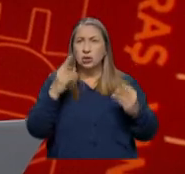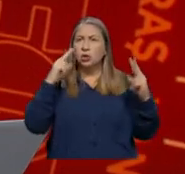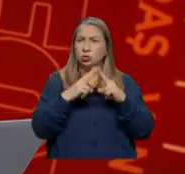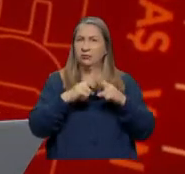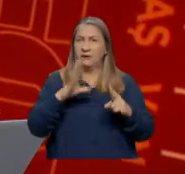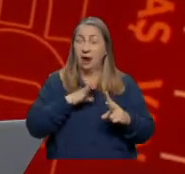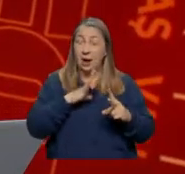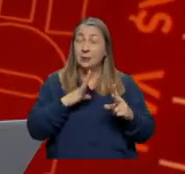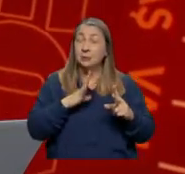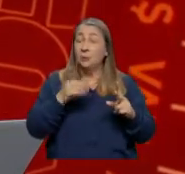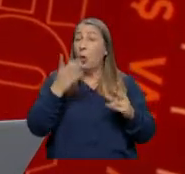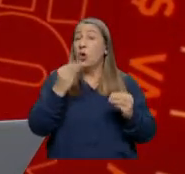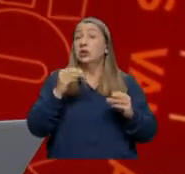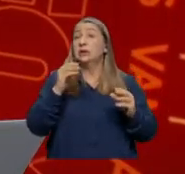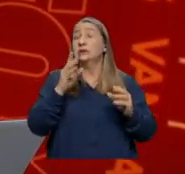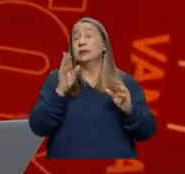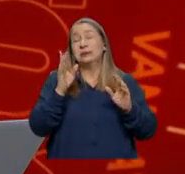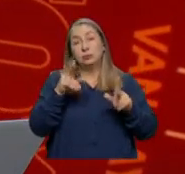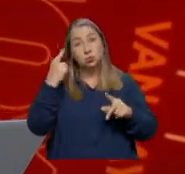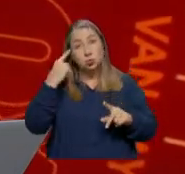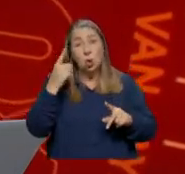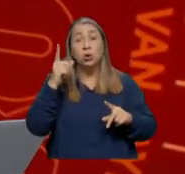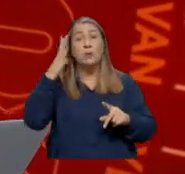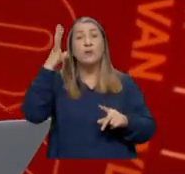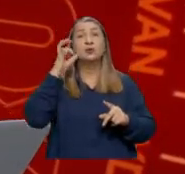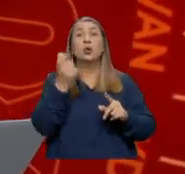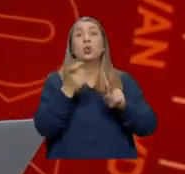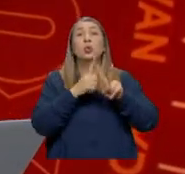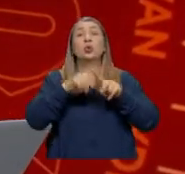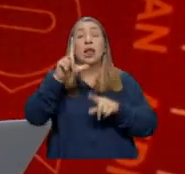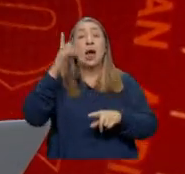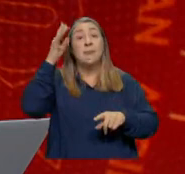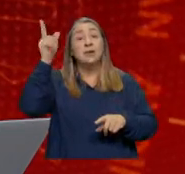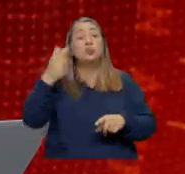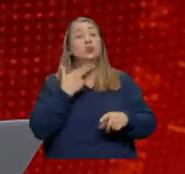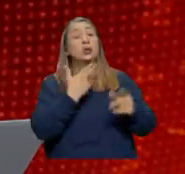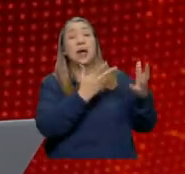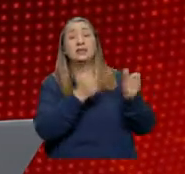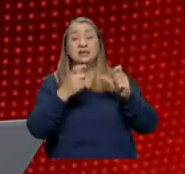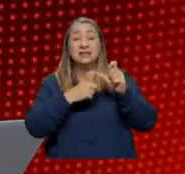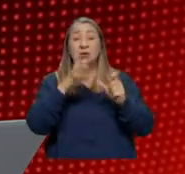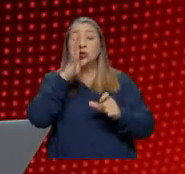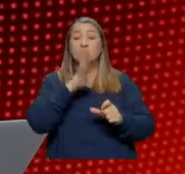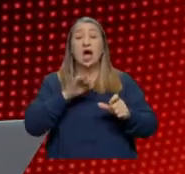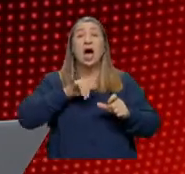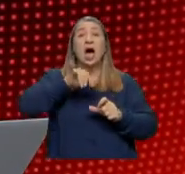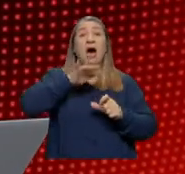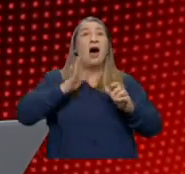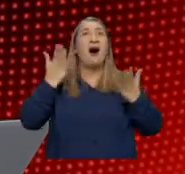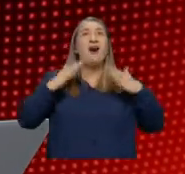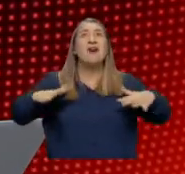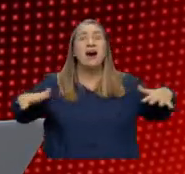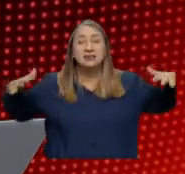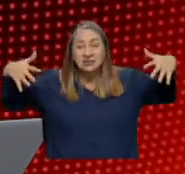görüşme var büyük ihtimalle O görüşme olacak Orada profesörün al Amerika'nın Rusya var mı s400 hava savunma